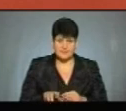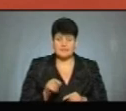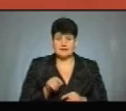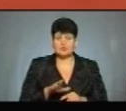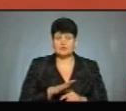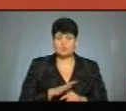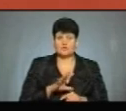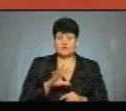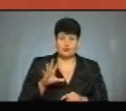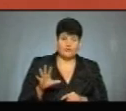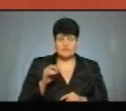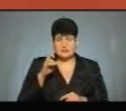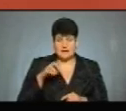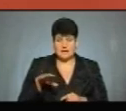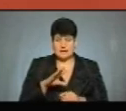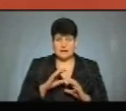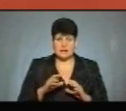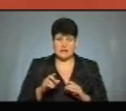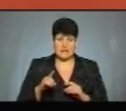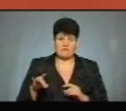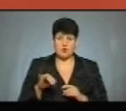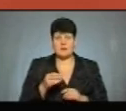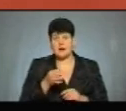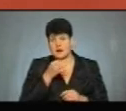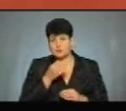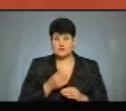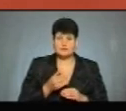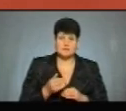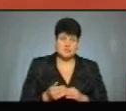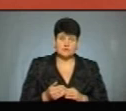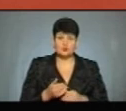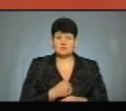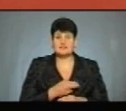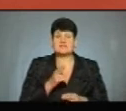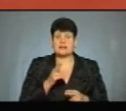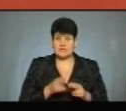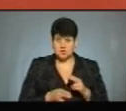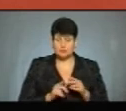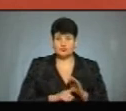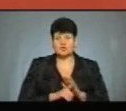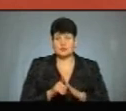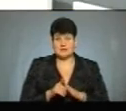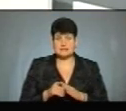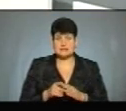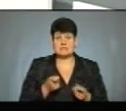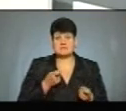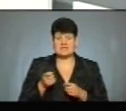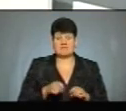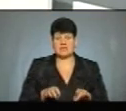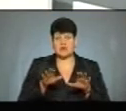у всіх розвинутих країнах Європи, рано чи пізно добровільність закінчується, вступає в силу адміністративне